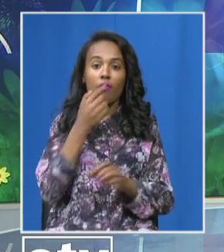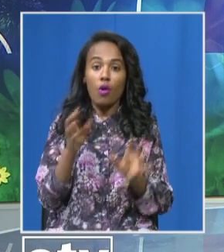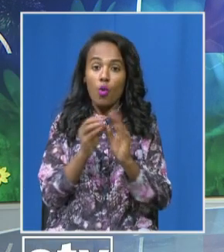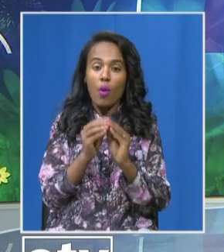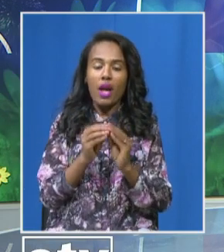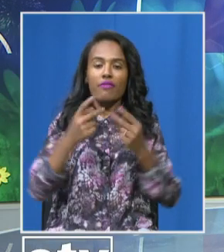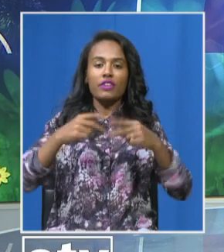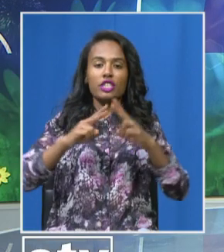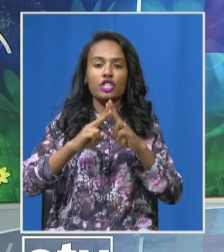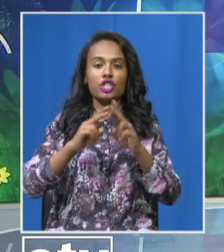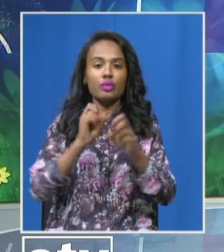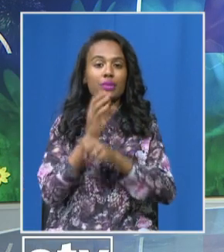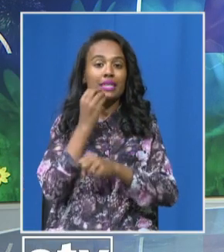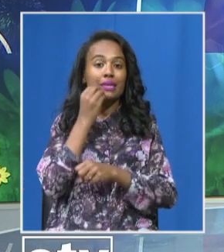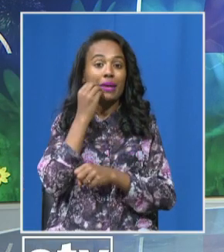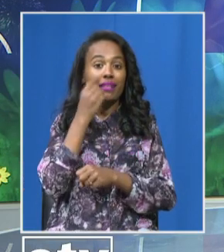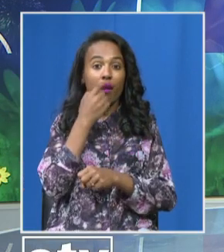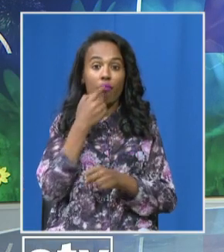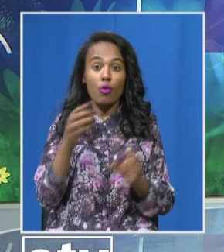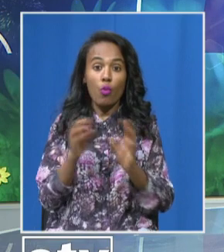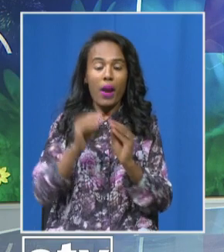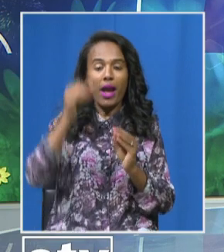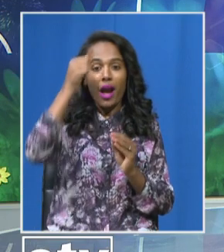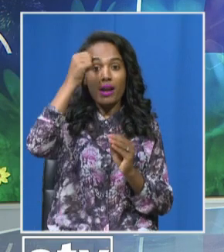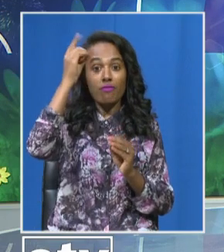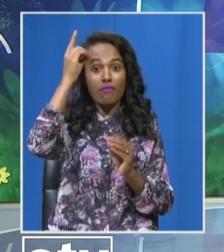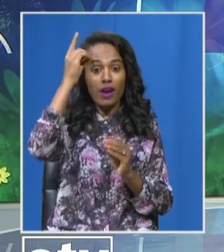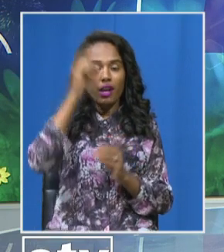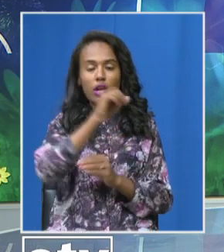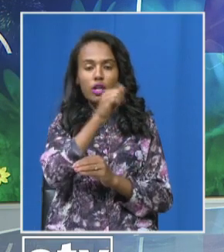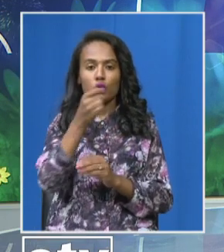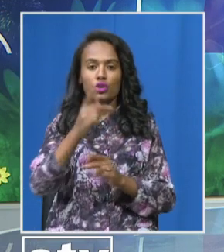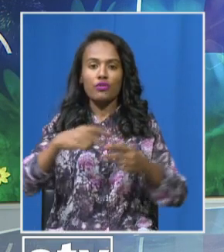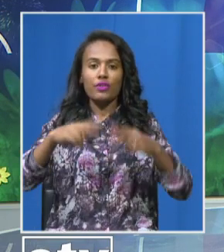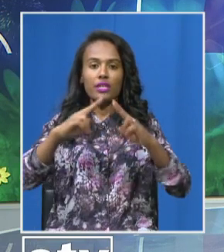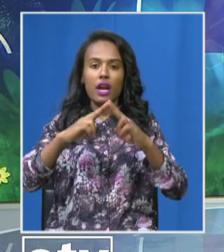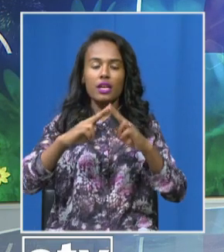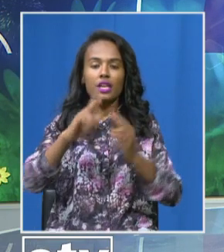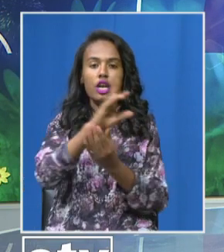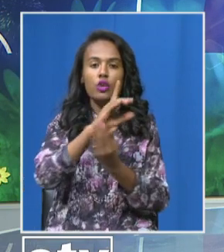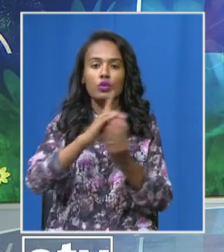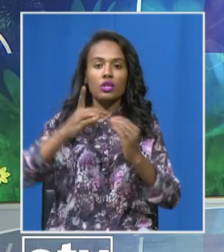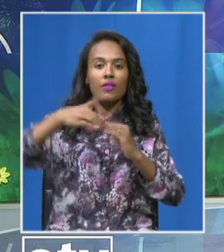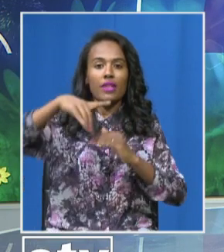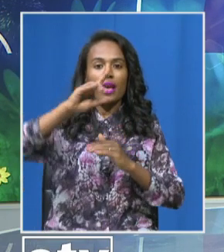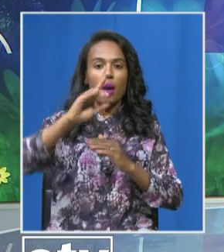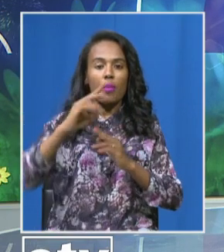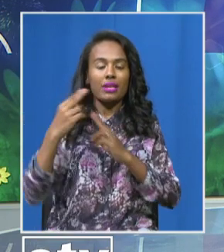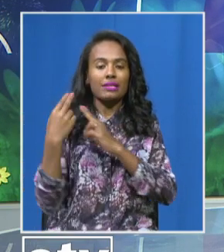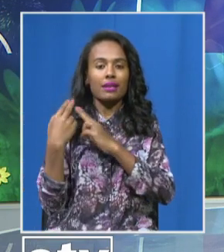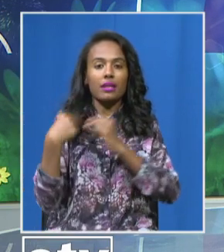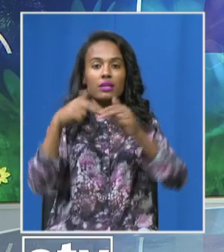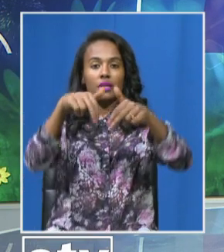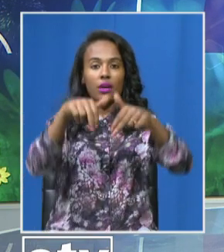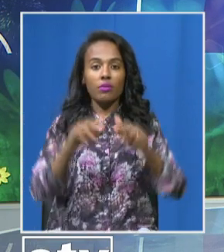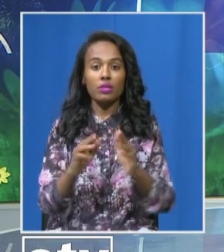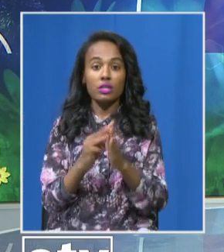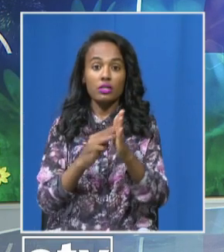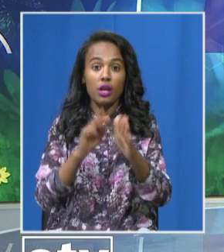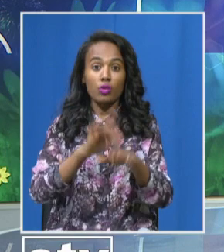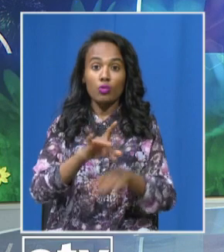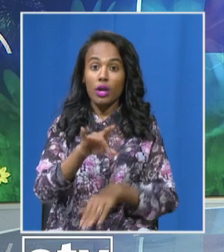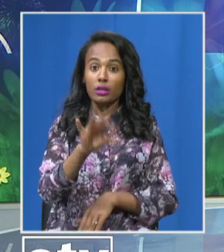ጫፎ፣ የፌዴሬሽን ምክር ቤት አፈ ጉባኤ አደም ፋራና እንደዚሁም ደግሞ ሌሎች የፌዴራልና የክልሎች ከፍተኛ ባለስልጣናትም በቀብር ስነ ስርዓት